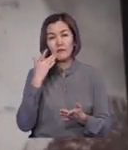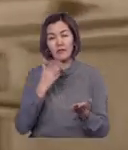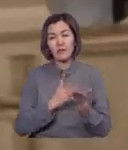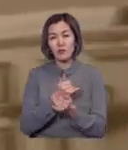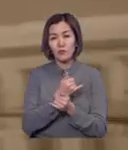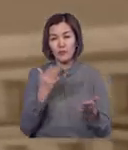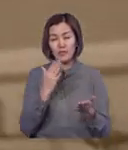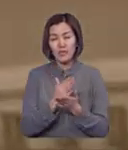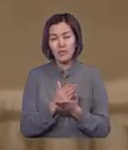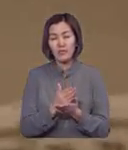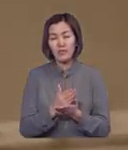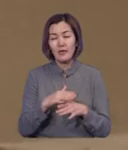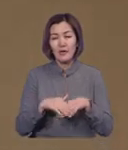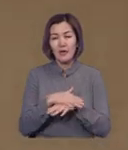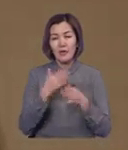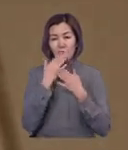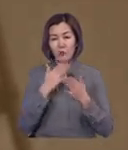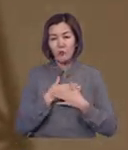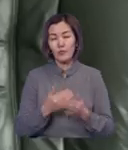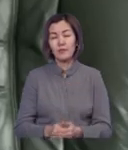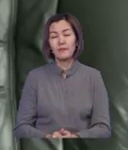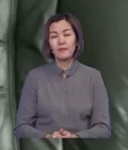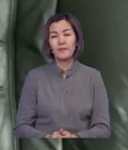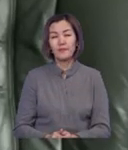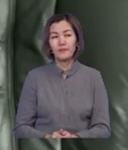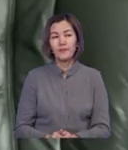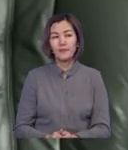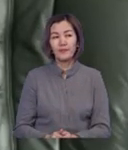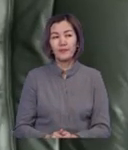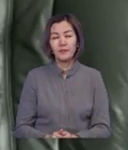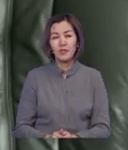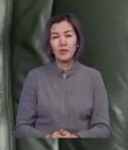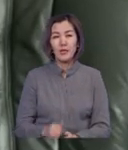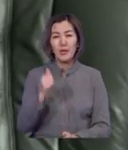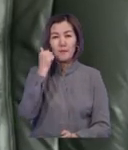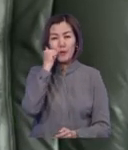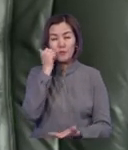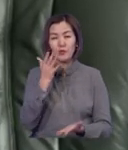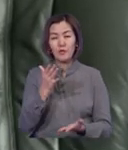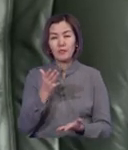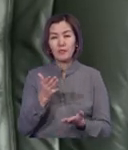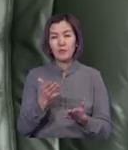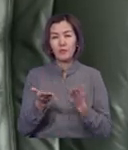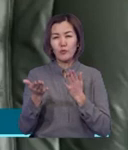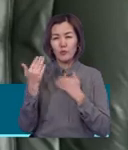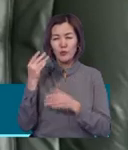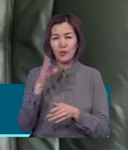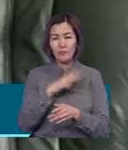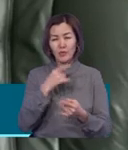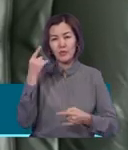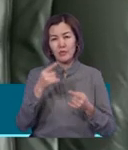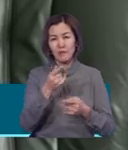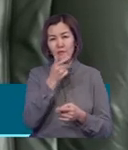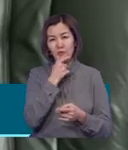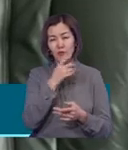алдында көптің ықыласына бөленген тұлға. Зұлқия апамызды сару жас кезінде көрдім. Одан бері